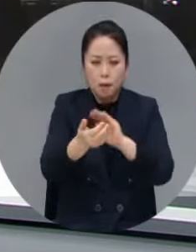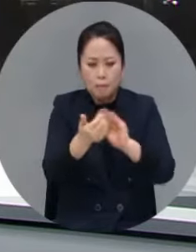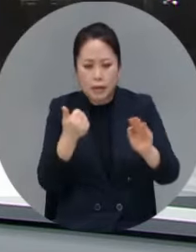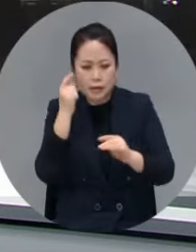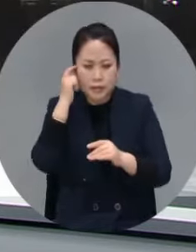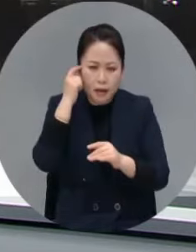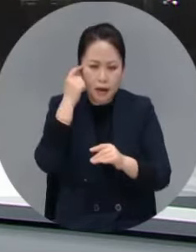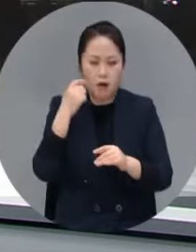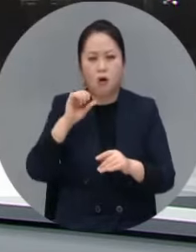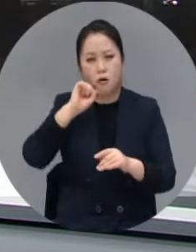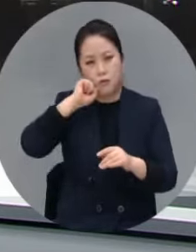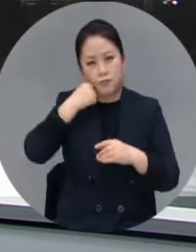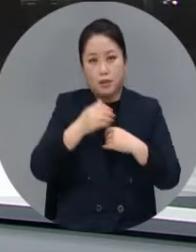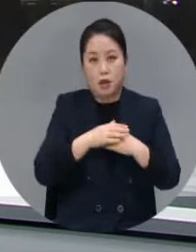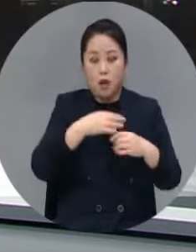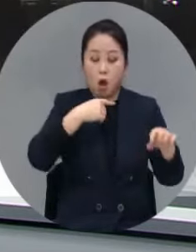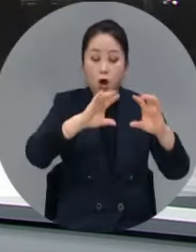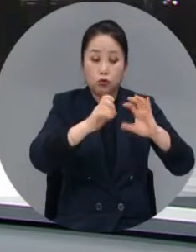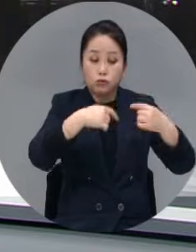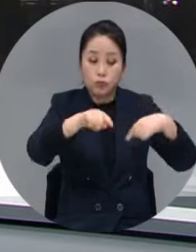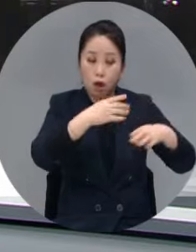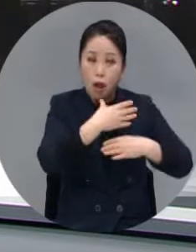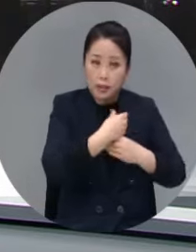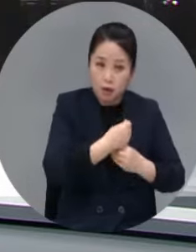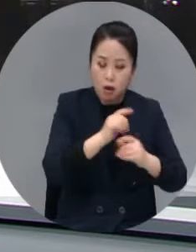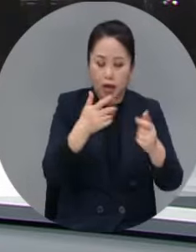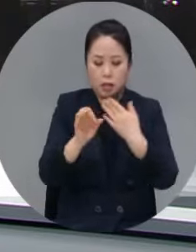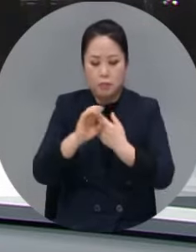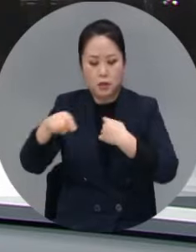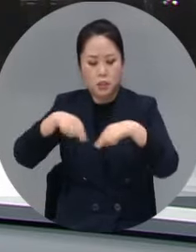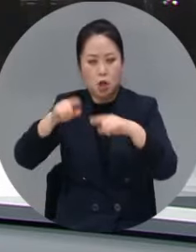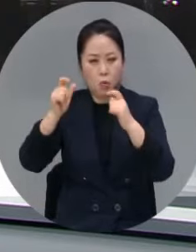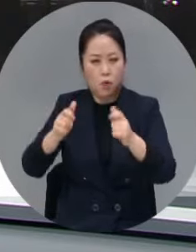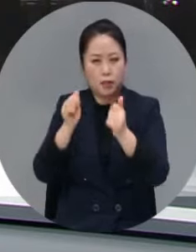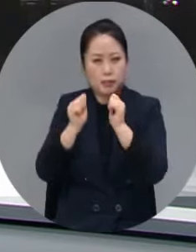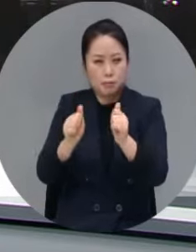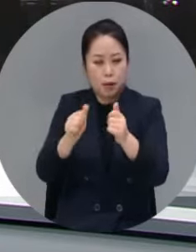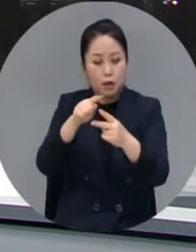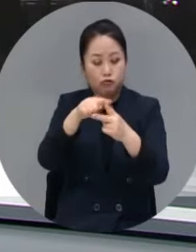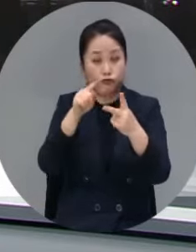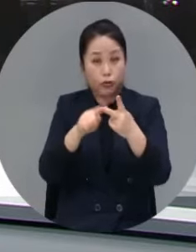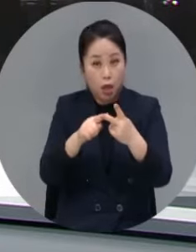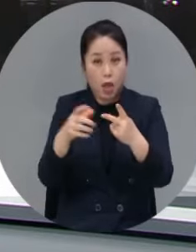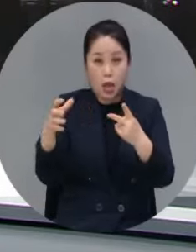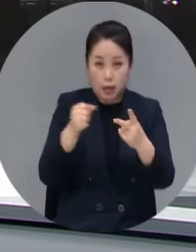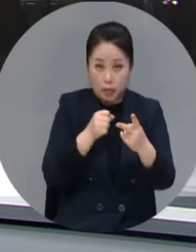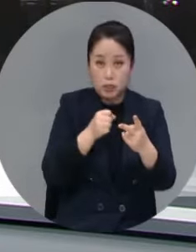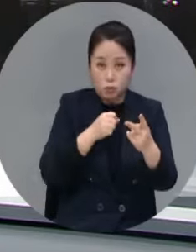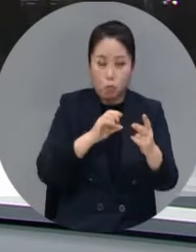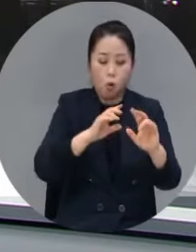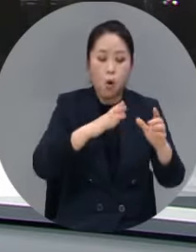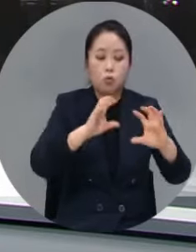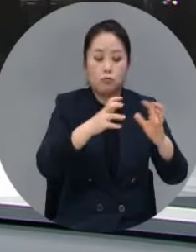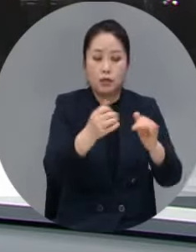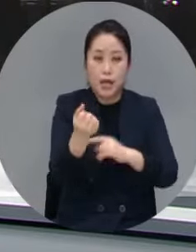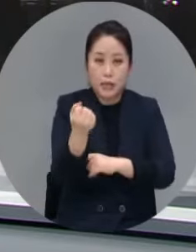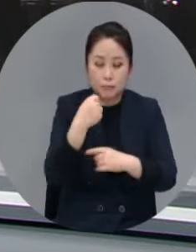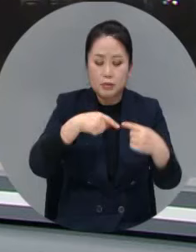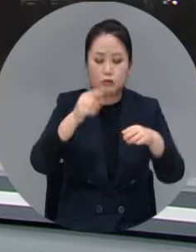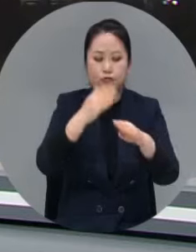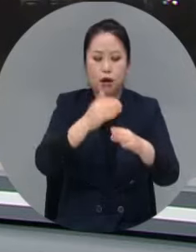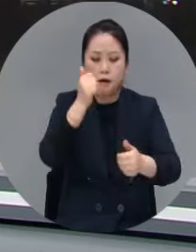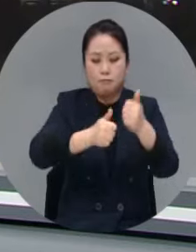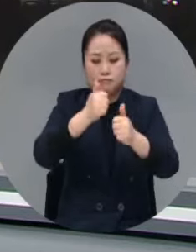대한 정권 심판 이안을 놓고 국민의 힘과 더불어민주당의 격전이 벌어지면서 결과에도 관심이 쏠리고 있습니다